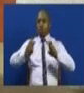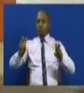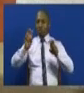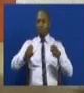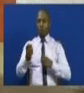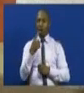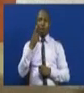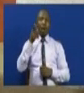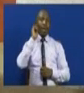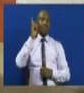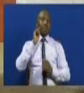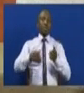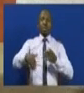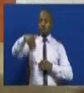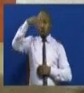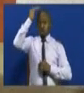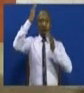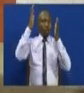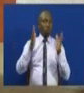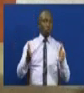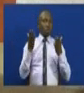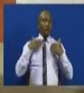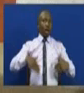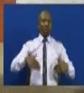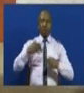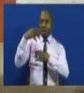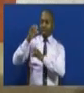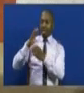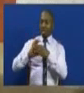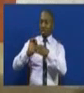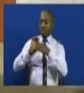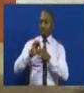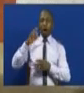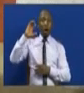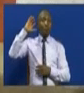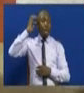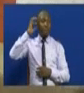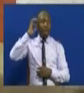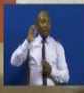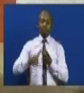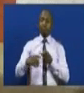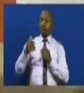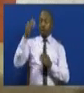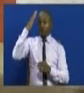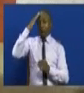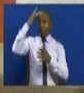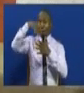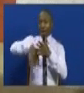asili Chuo Kikuu cha Afya na Sayansi Shirikishi Muhimbili MUHAS ili kufahamu hayo kwa kina. Dr.